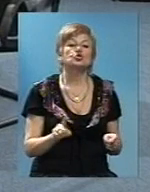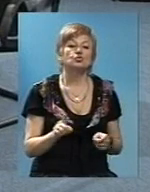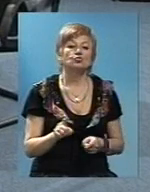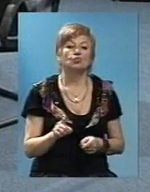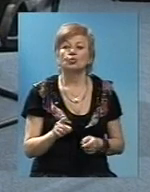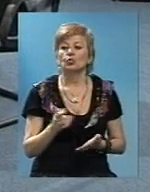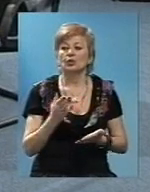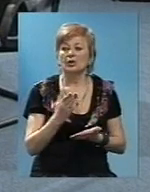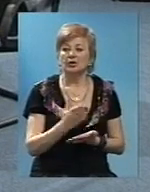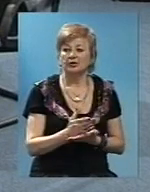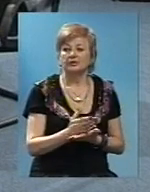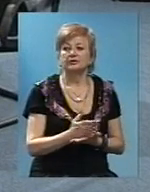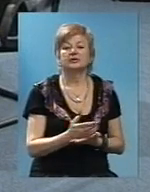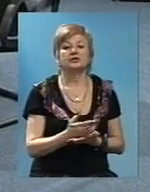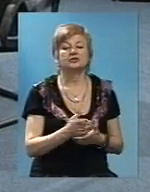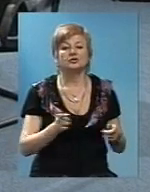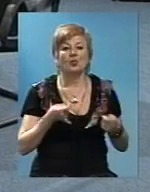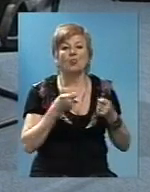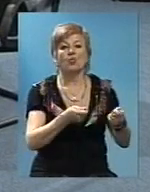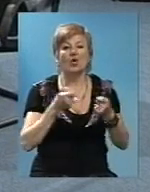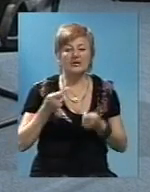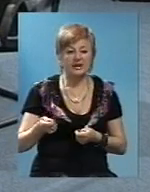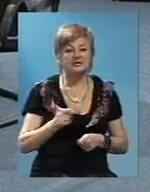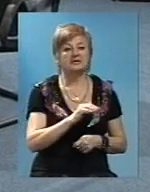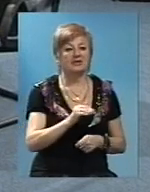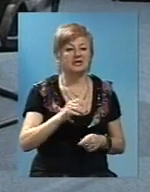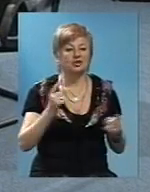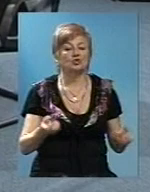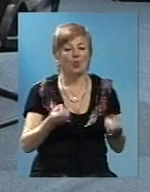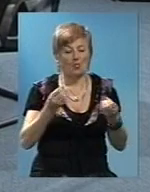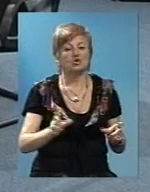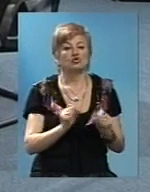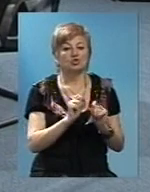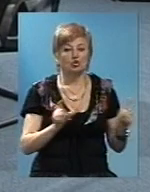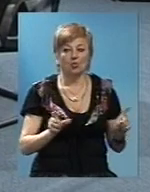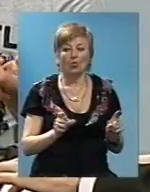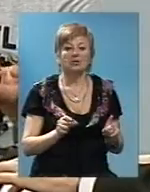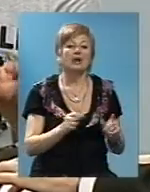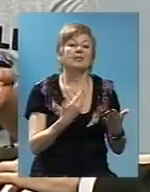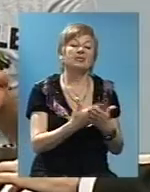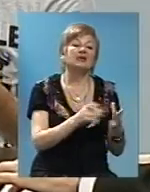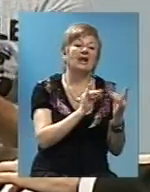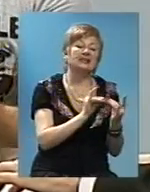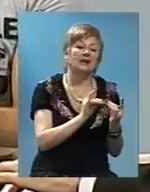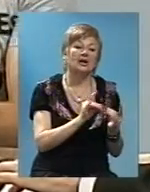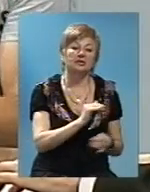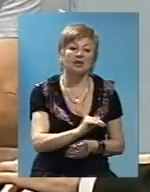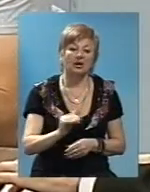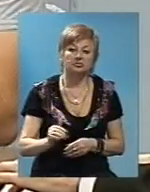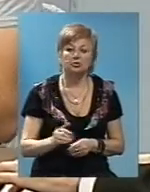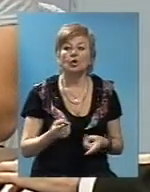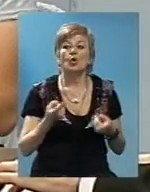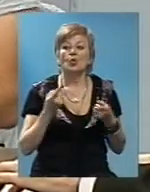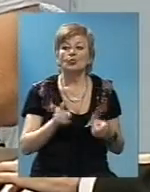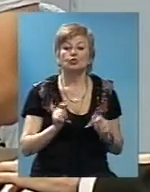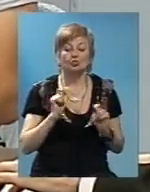кількість різних туристичних поїздок, які організовуються і для школярів у звичайних школах, і для дітей в інтернатних закладах і так далі. Чому вони дають